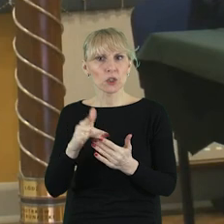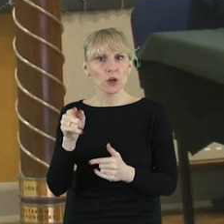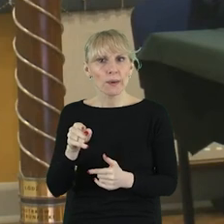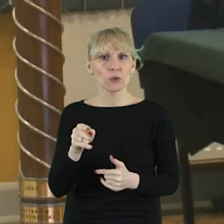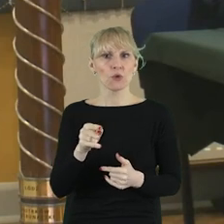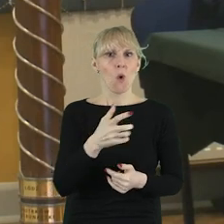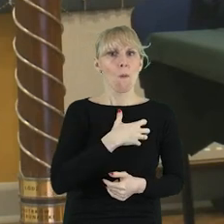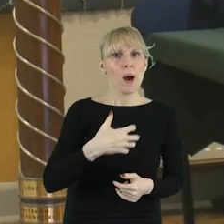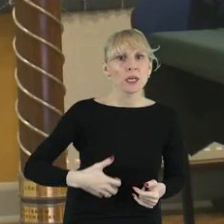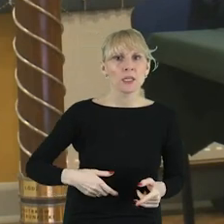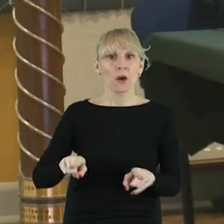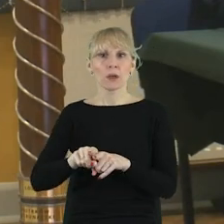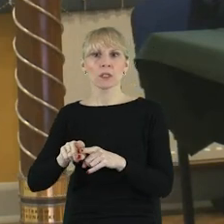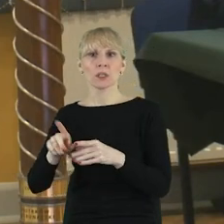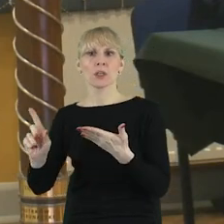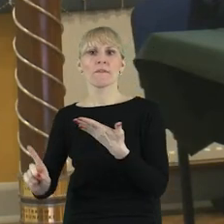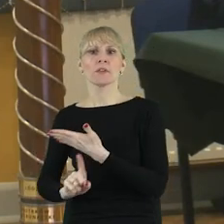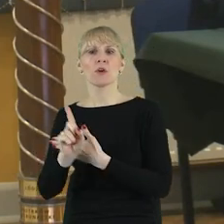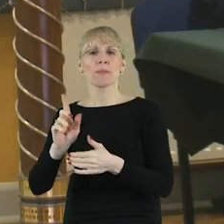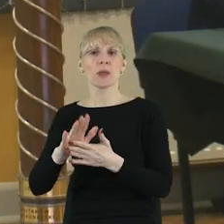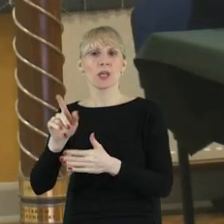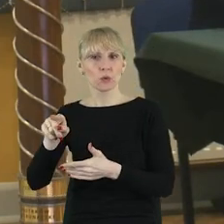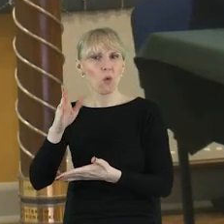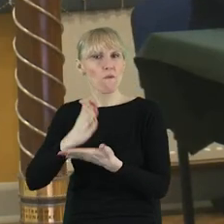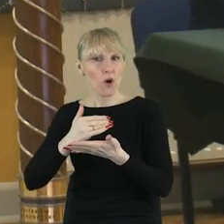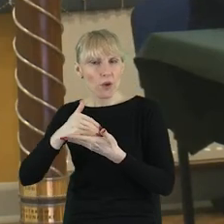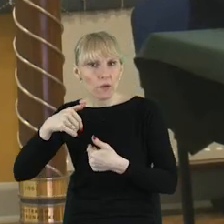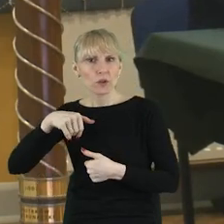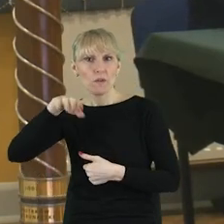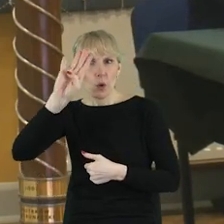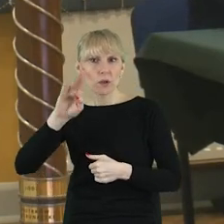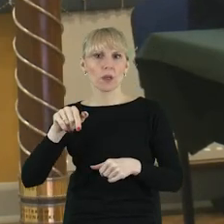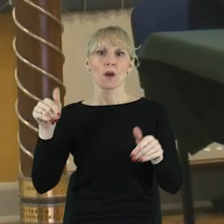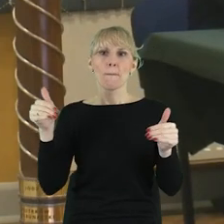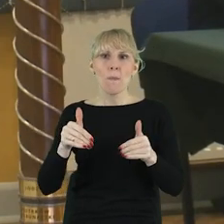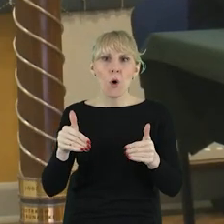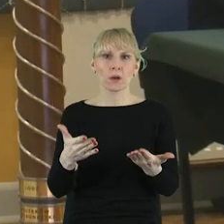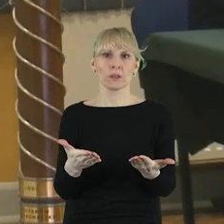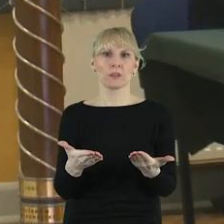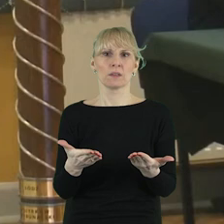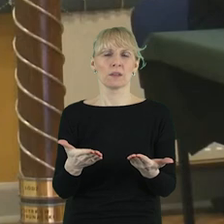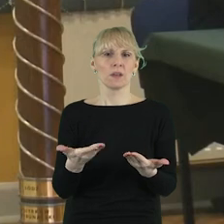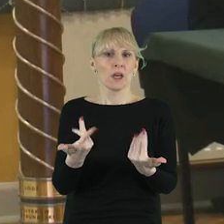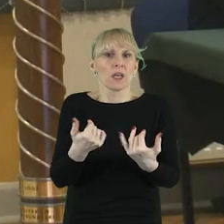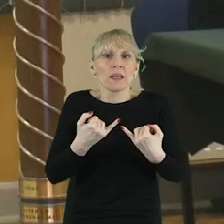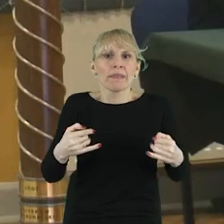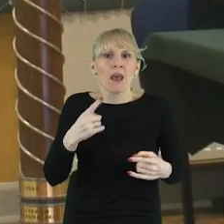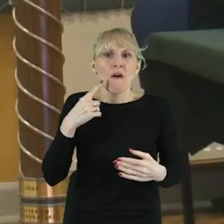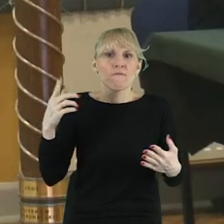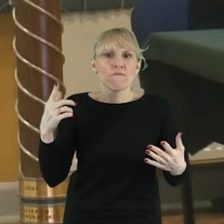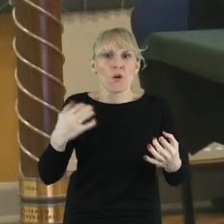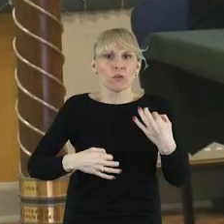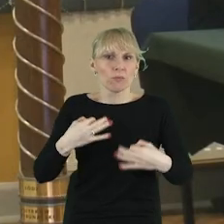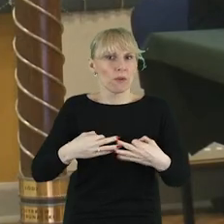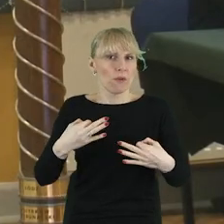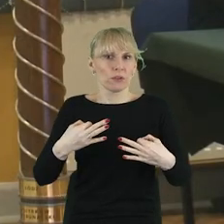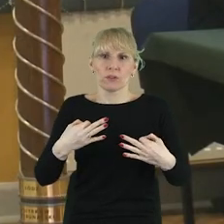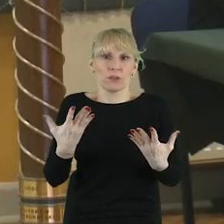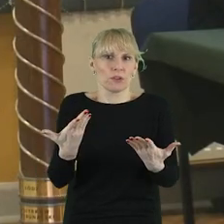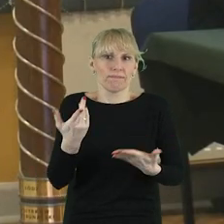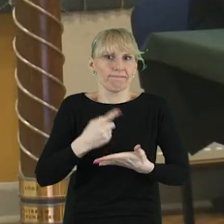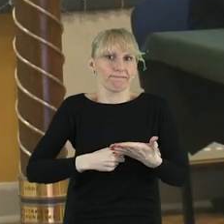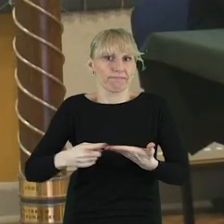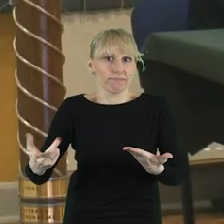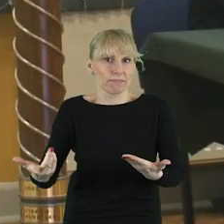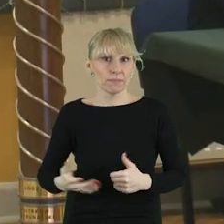o te aspekty działania samorządu województwa łódzkiego. I myślę, że również tu apeluję do pana marszałka, żeby przekonał przewodniczącego